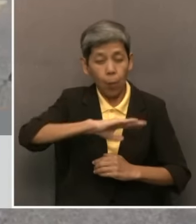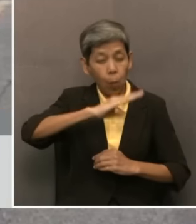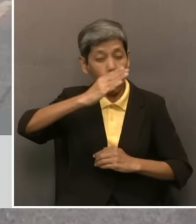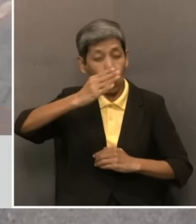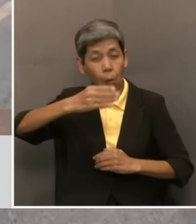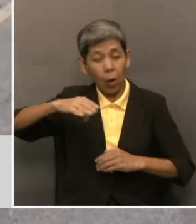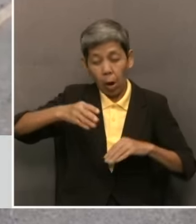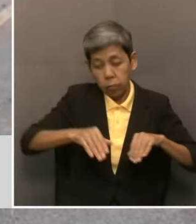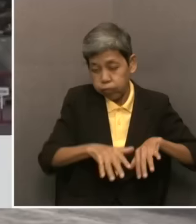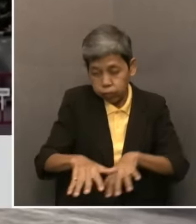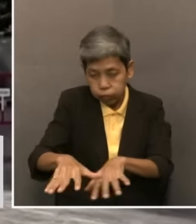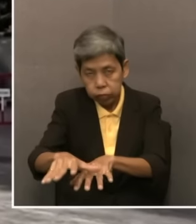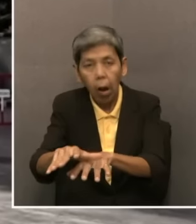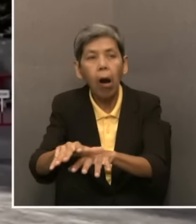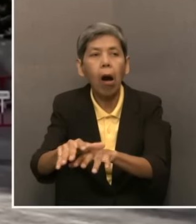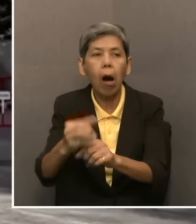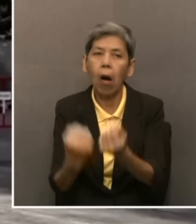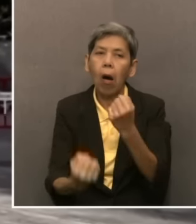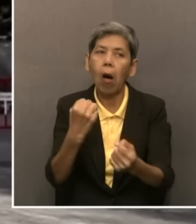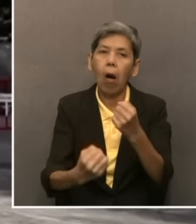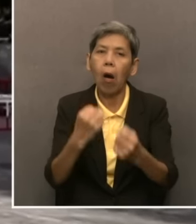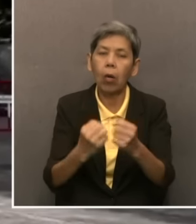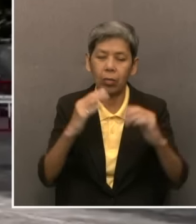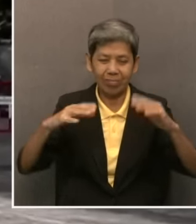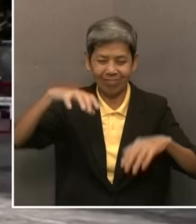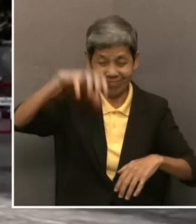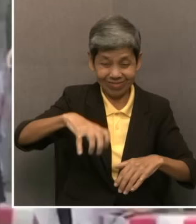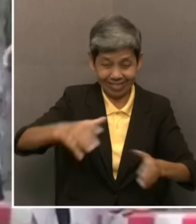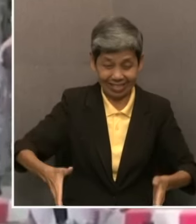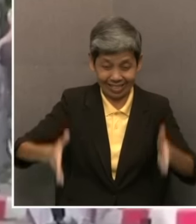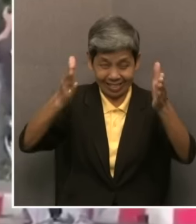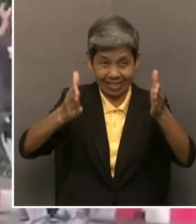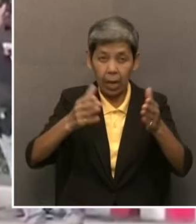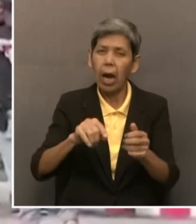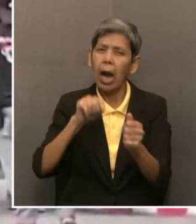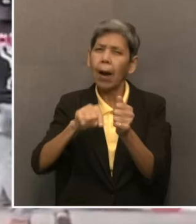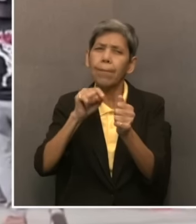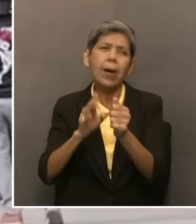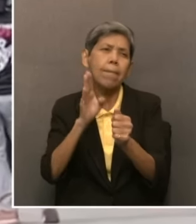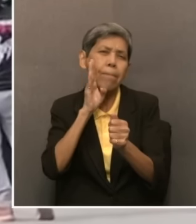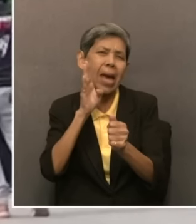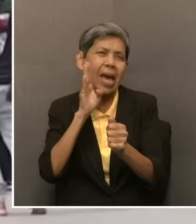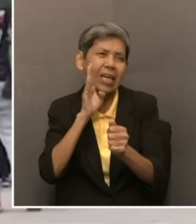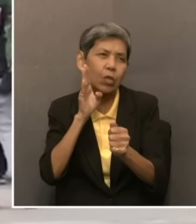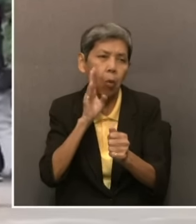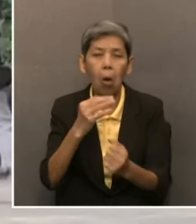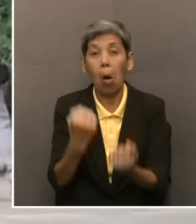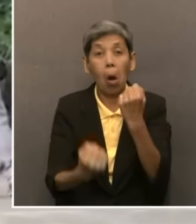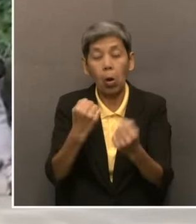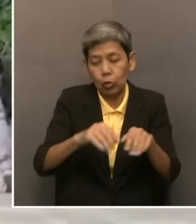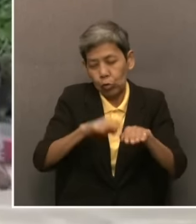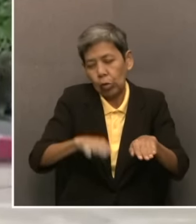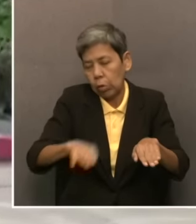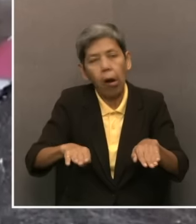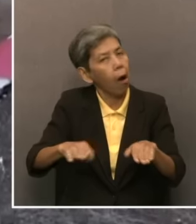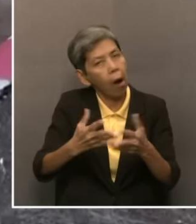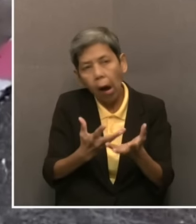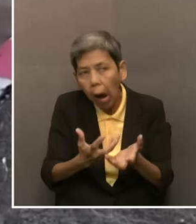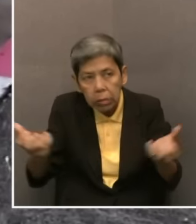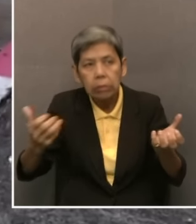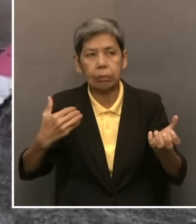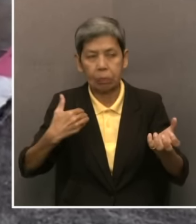ลด์ค่ะดันพื้นที่จอดรถด้านหลังอาคารสำนักงานเทศบาลเมืองเบตงหลังใหม่ทำให้มีรถที่จอดอยู่ได้รับความเสียห